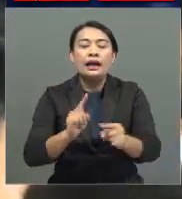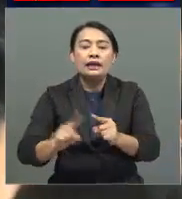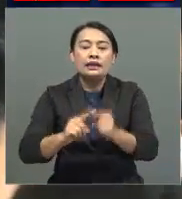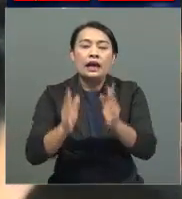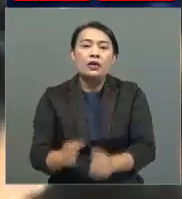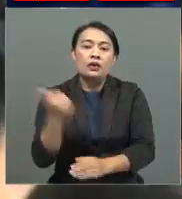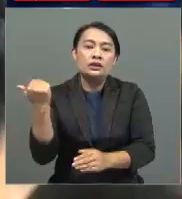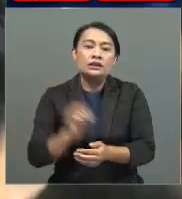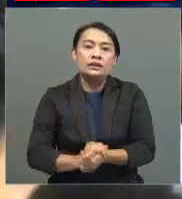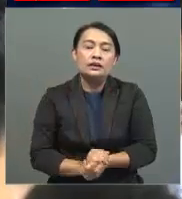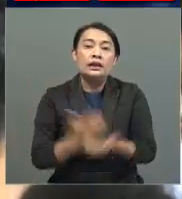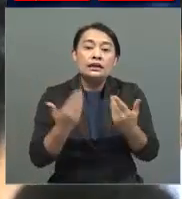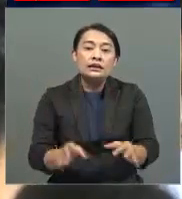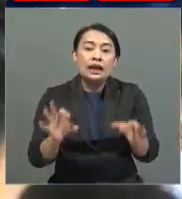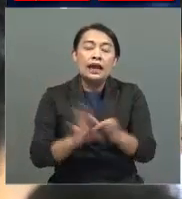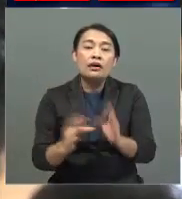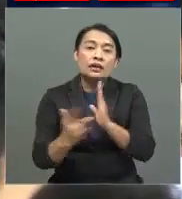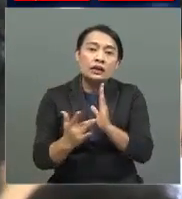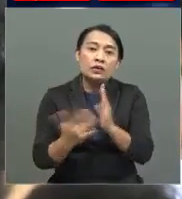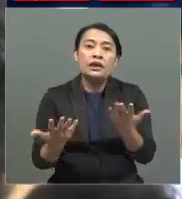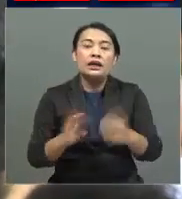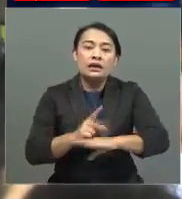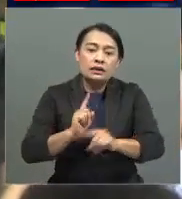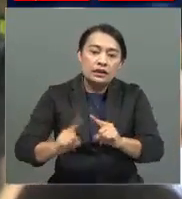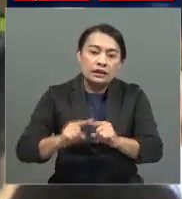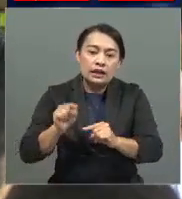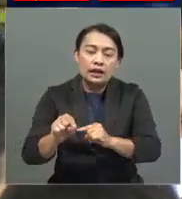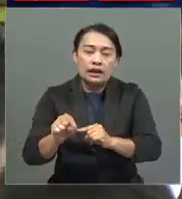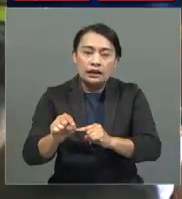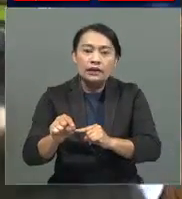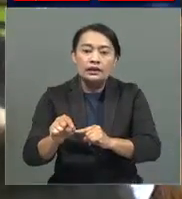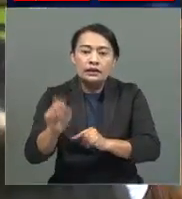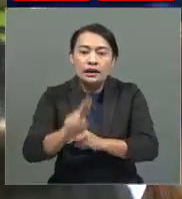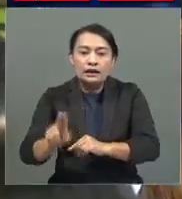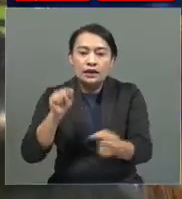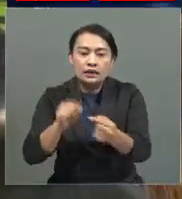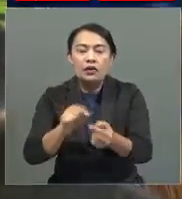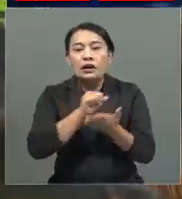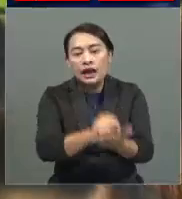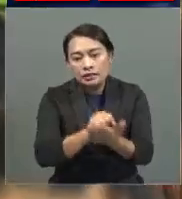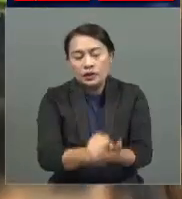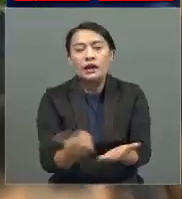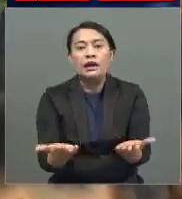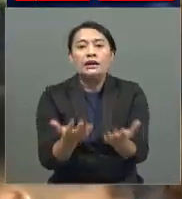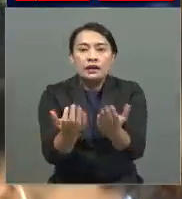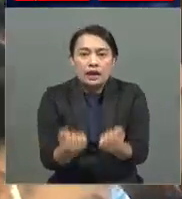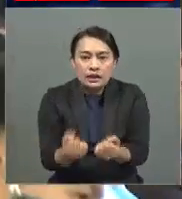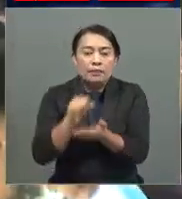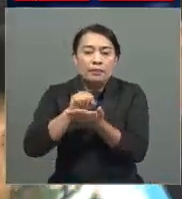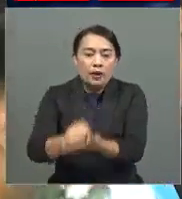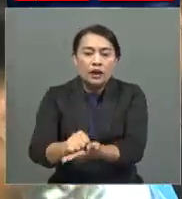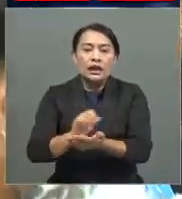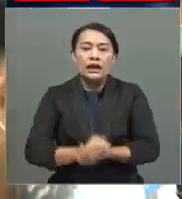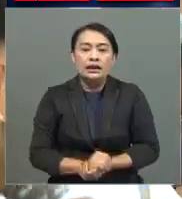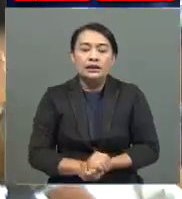ลจุดละใช้ดิจิทัลในการดำเนินชีวิตเช่นการให้บริการการรับบริการการใ